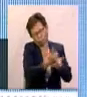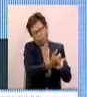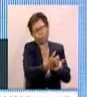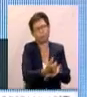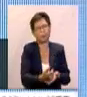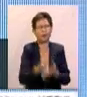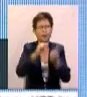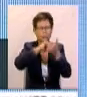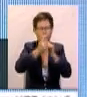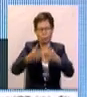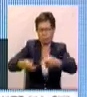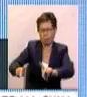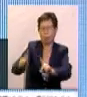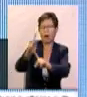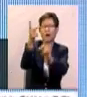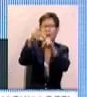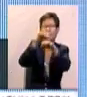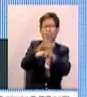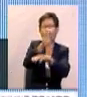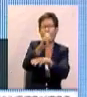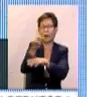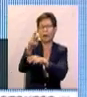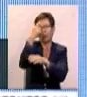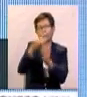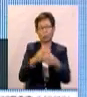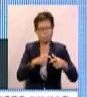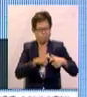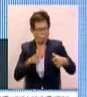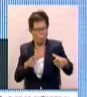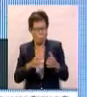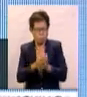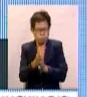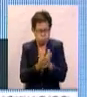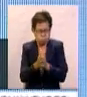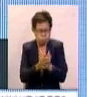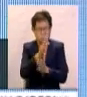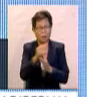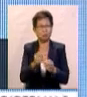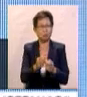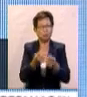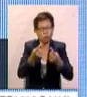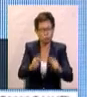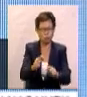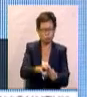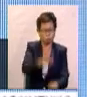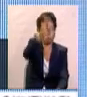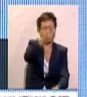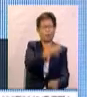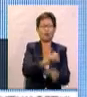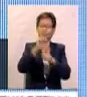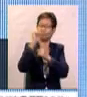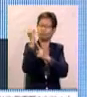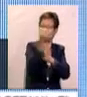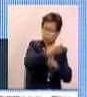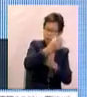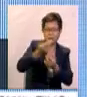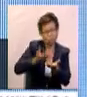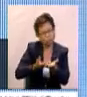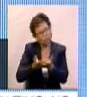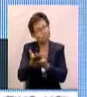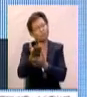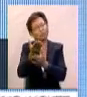memberi peluang pada OKU untuk berani berusaha dan mencuba, bersemangat tinggi, bersosial dan